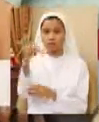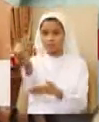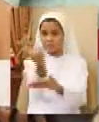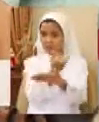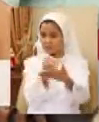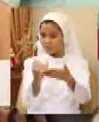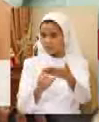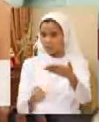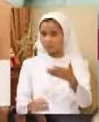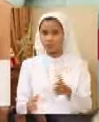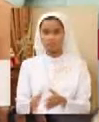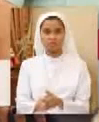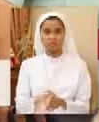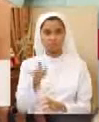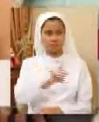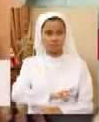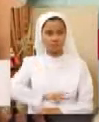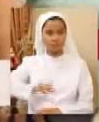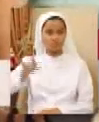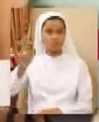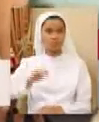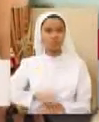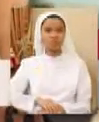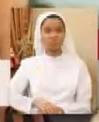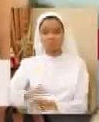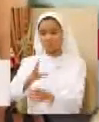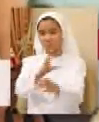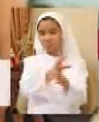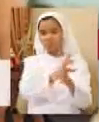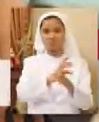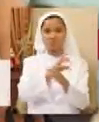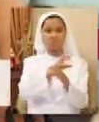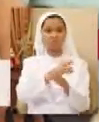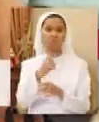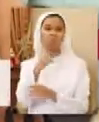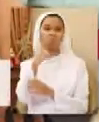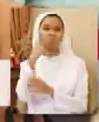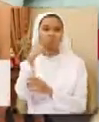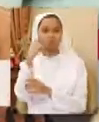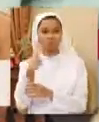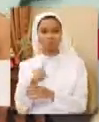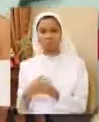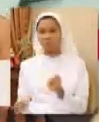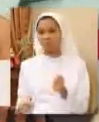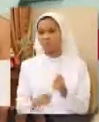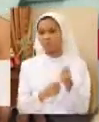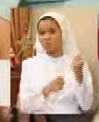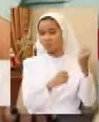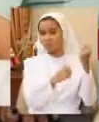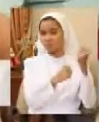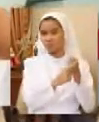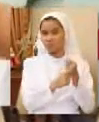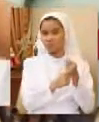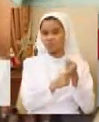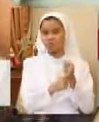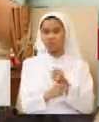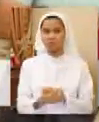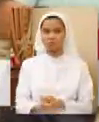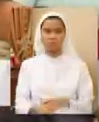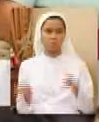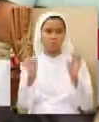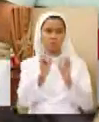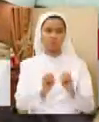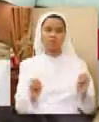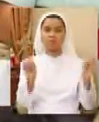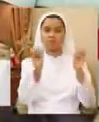sa abroad talagang may mga ano sila, may well taken care of sila. May mga subsidy sila. Dito sa atin, wala tayong mga subsidy